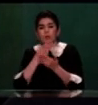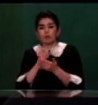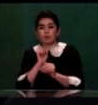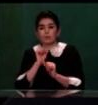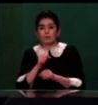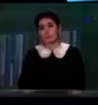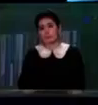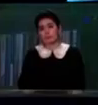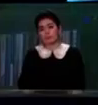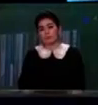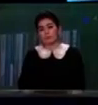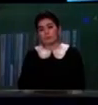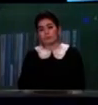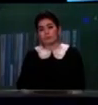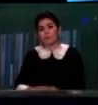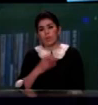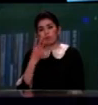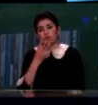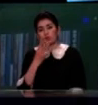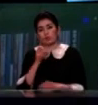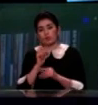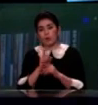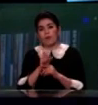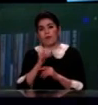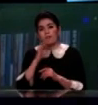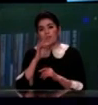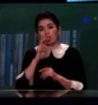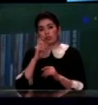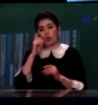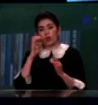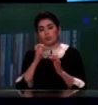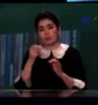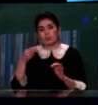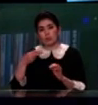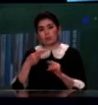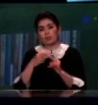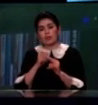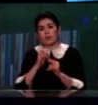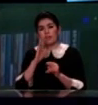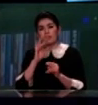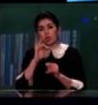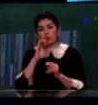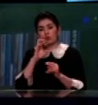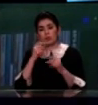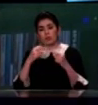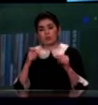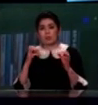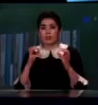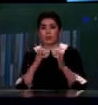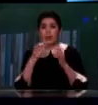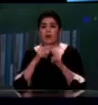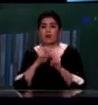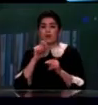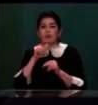bo'ladi. Demak, 4-chi topshiriq. Flash xotirani viruslardan himoyalash. Bizga ma'lumki,